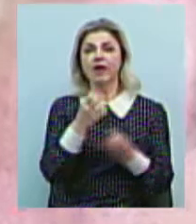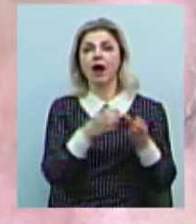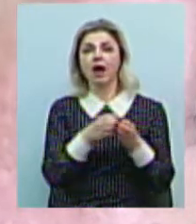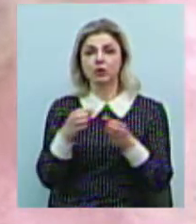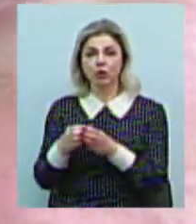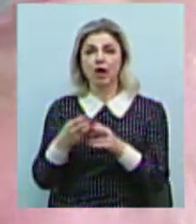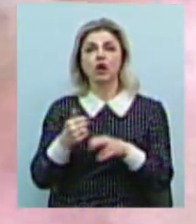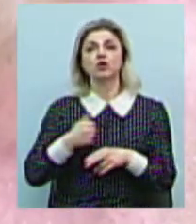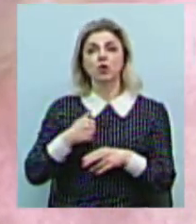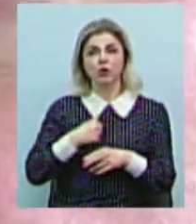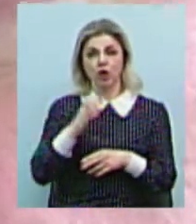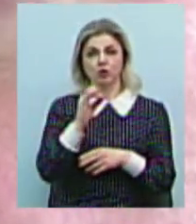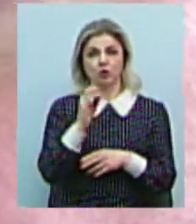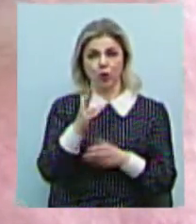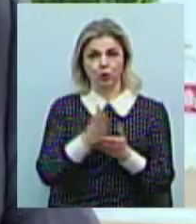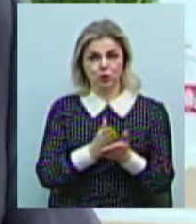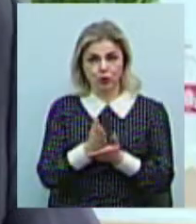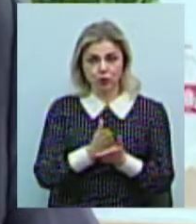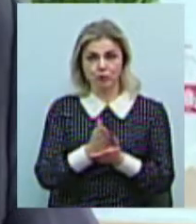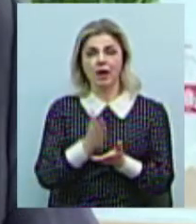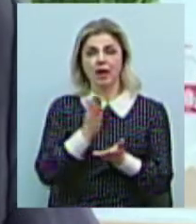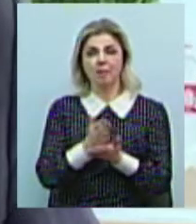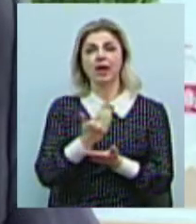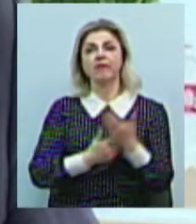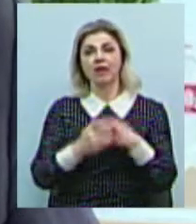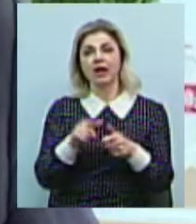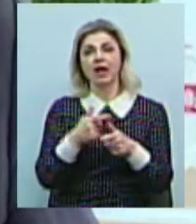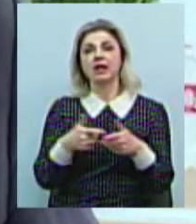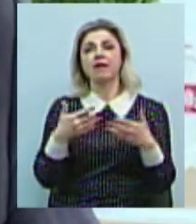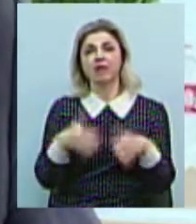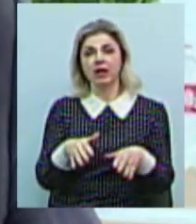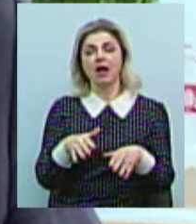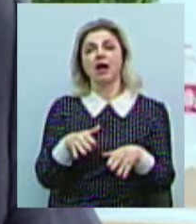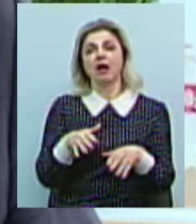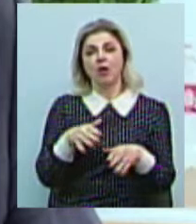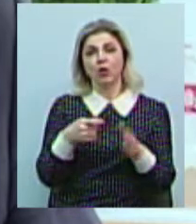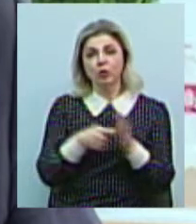сюди. Солдати строкової служби, які мають інвалідність або втрату годувальника, і